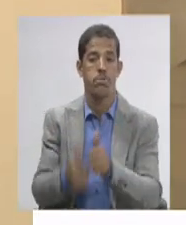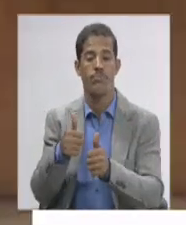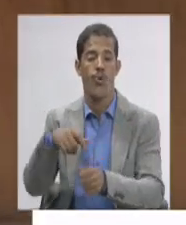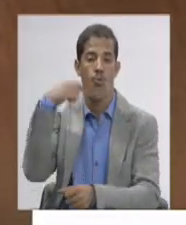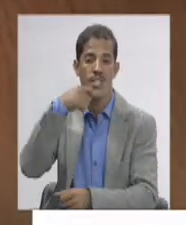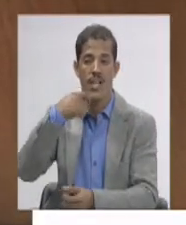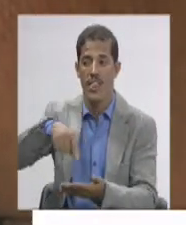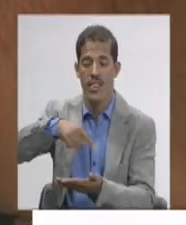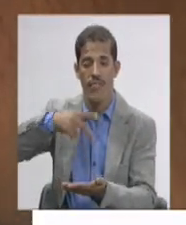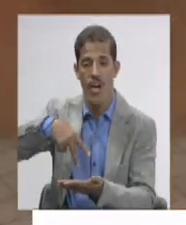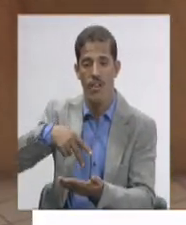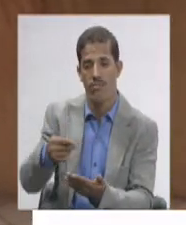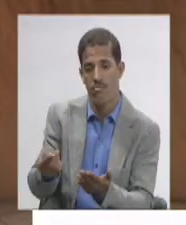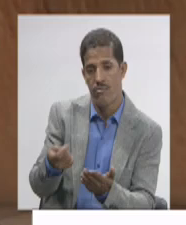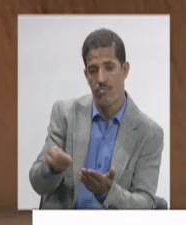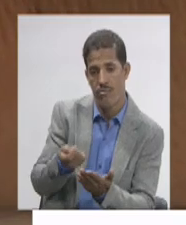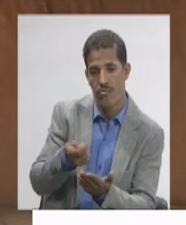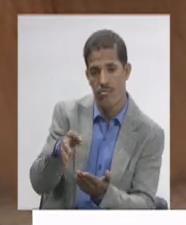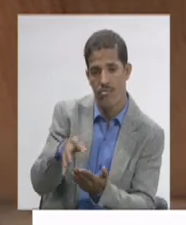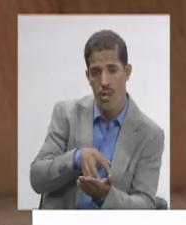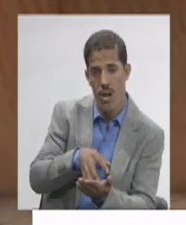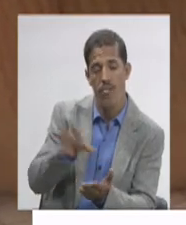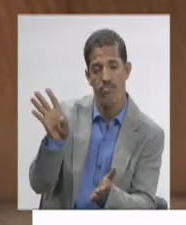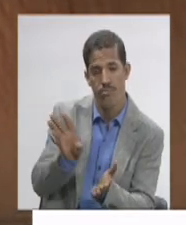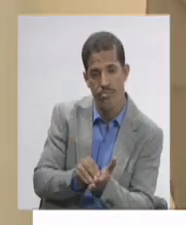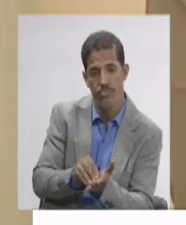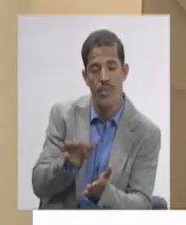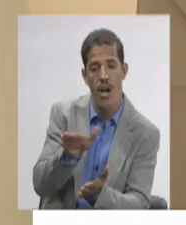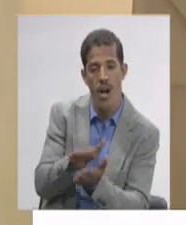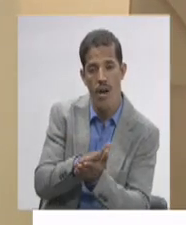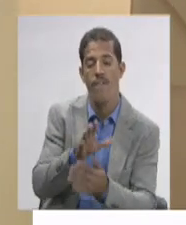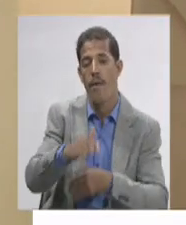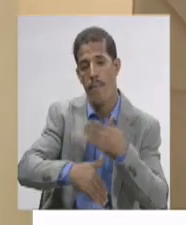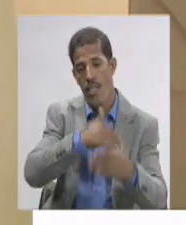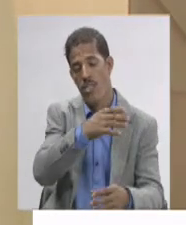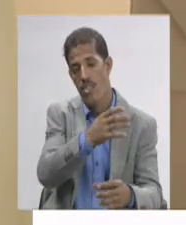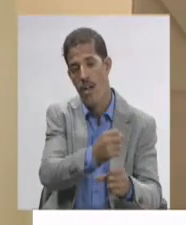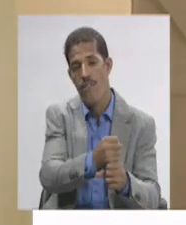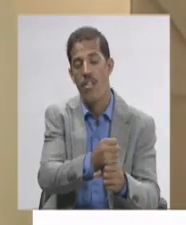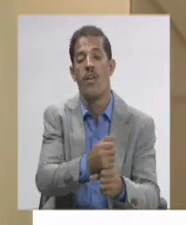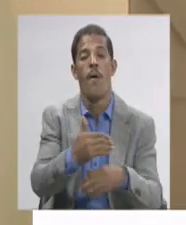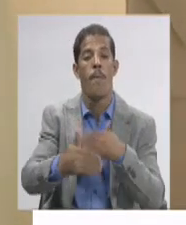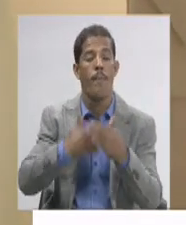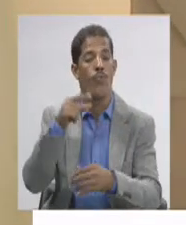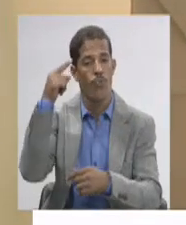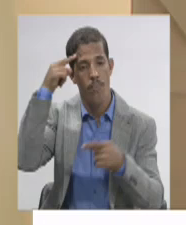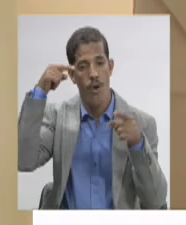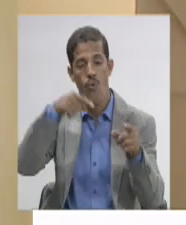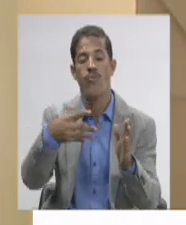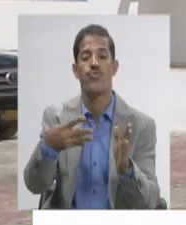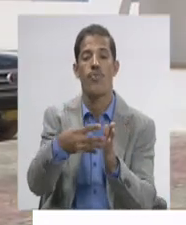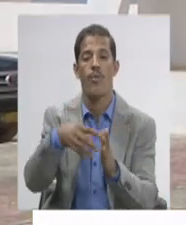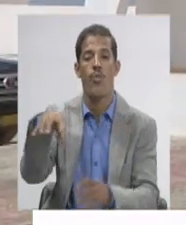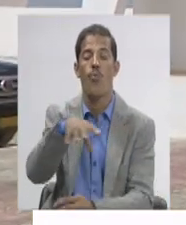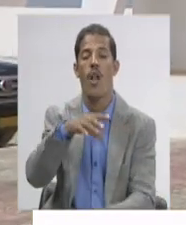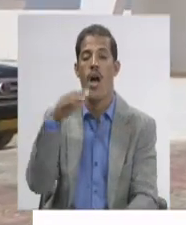الوطني في سجل الكليه الوطنيه للقياده والاركان والتي اصبحت صرحا اكاديميا في المنطقه العربيه